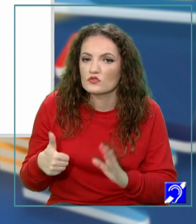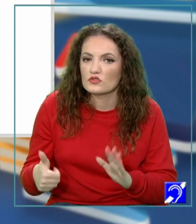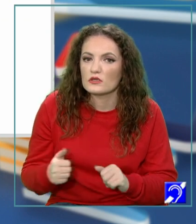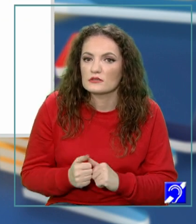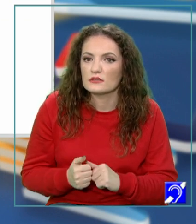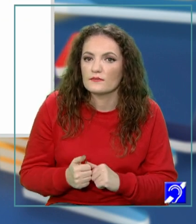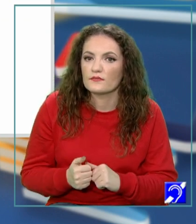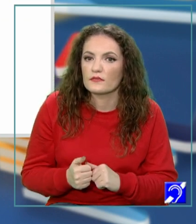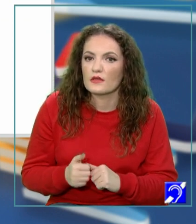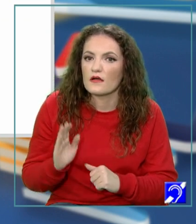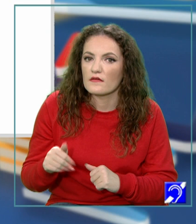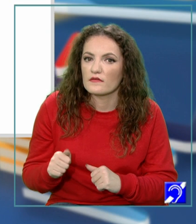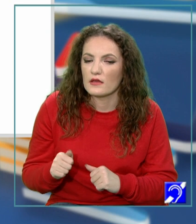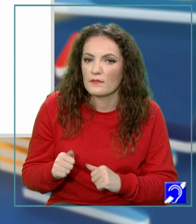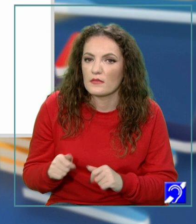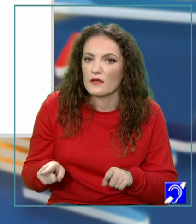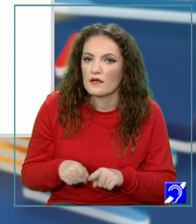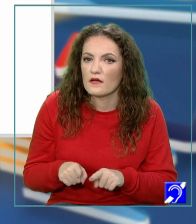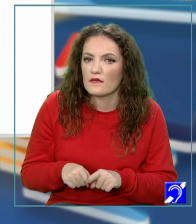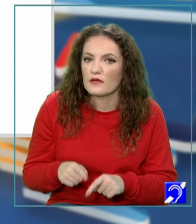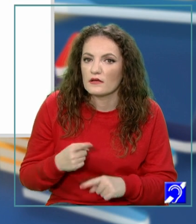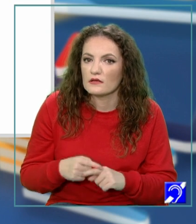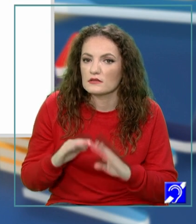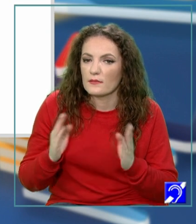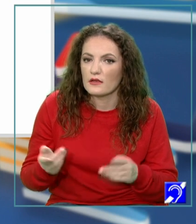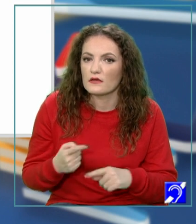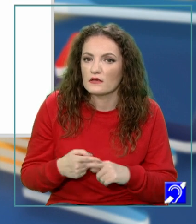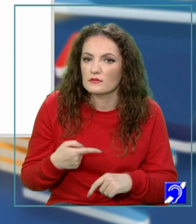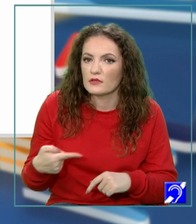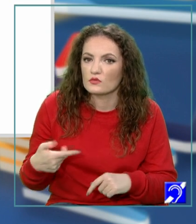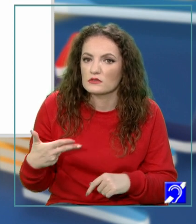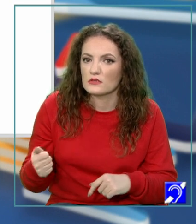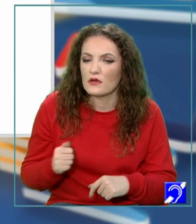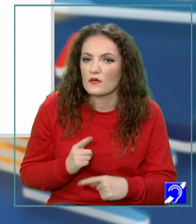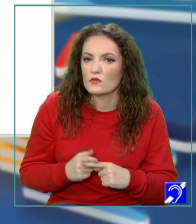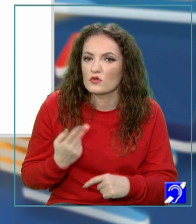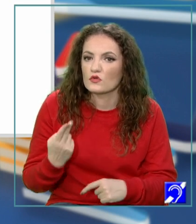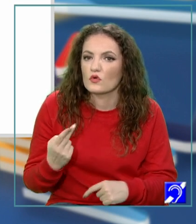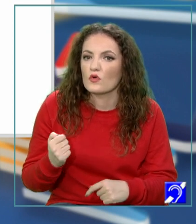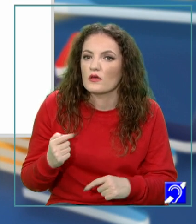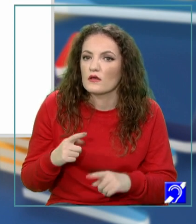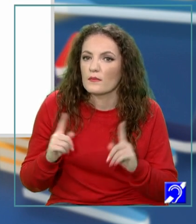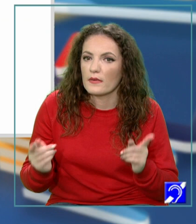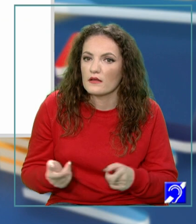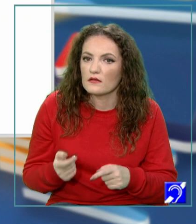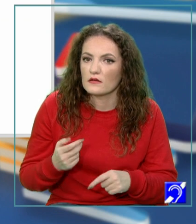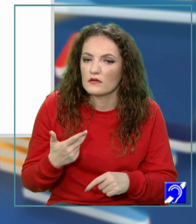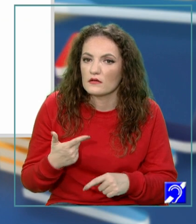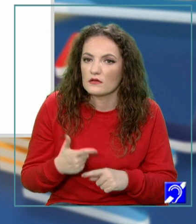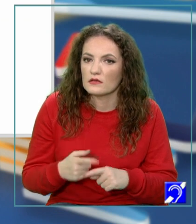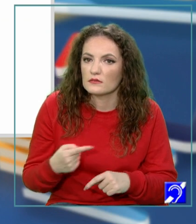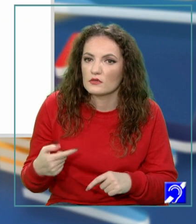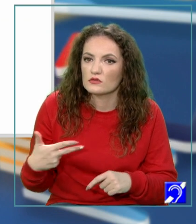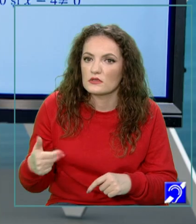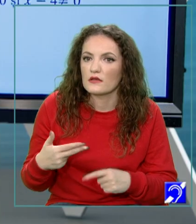minus 3 și între ultimii doi este 2 pe lângă x minus 3. Observ că x minus 3 este din nou factor comun și îl voi da x minus 3